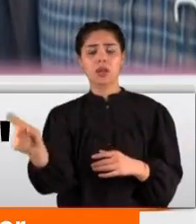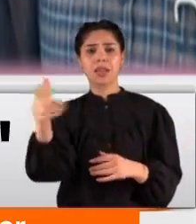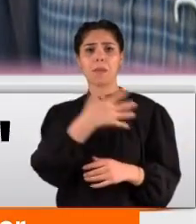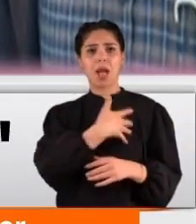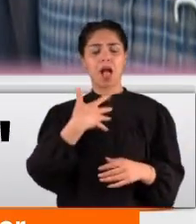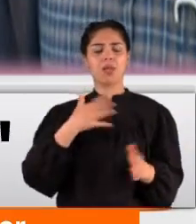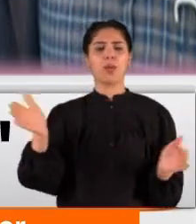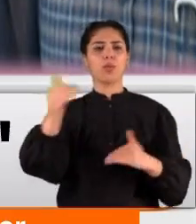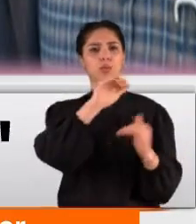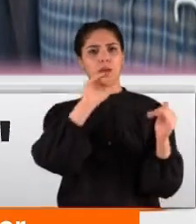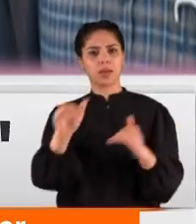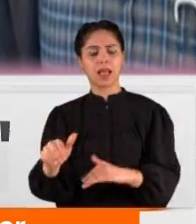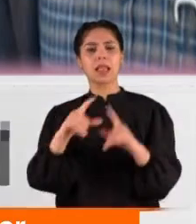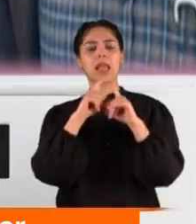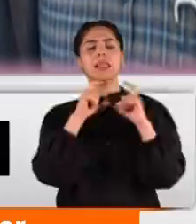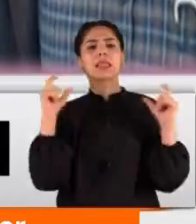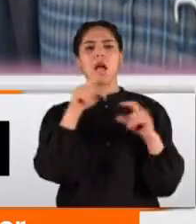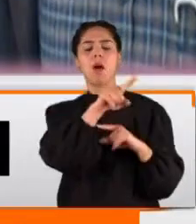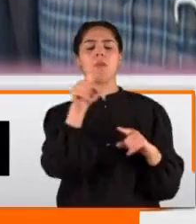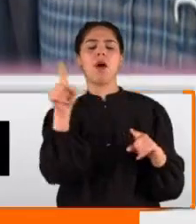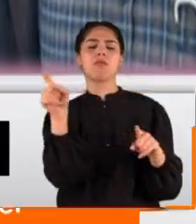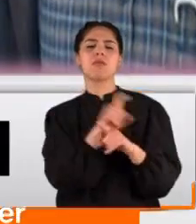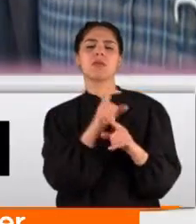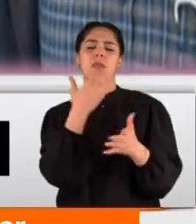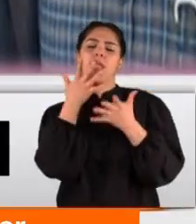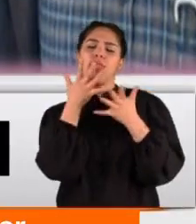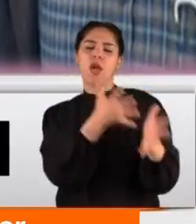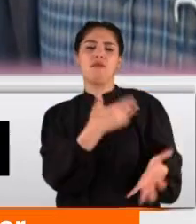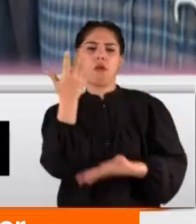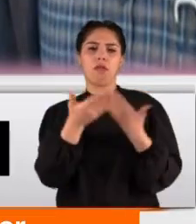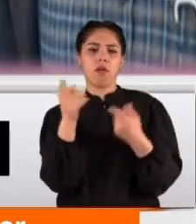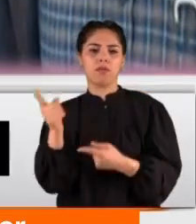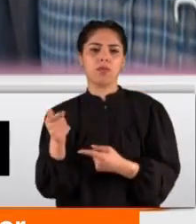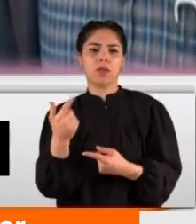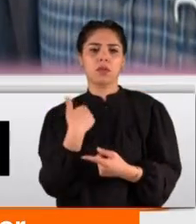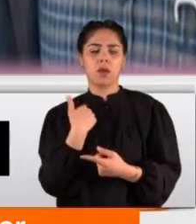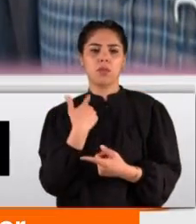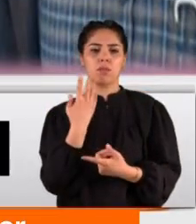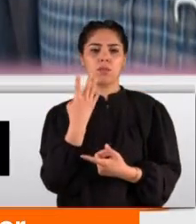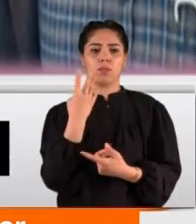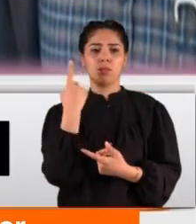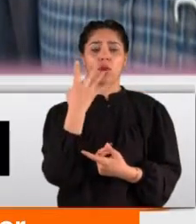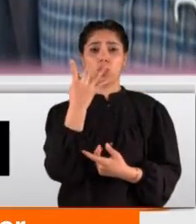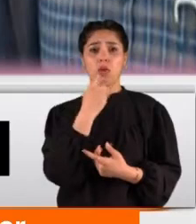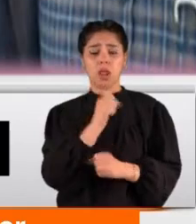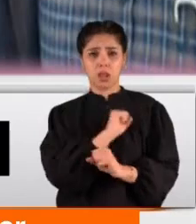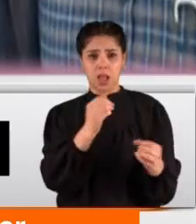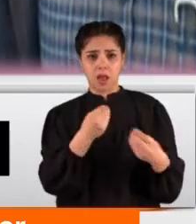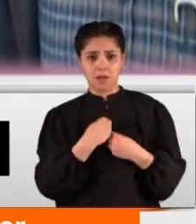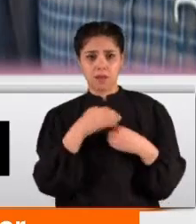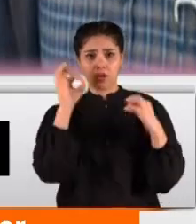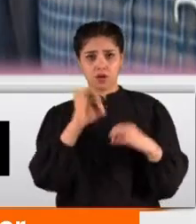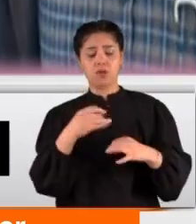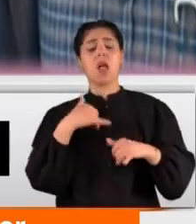bu kez anneside stüdyo kaydı damadına olan Öfkesini bu sözlerle dile getirdi Çok oynadım Şimdi